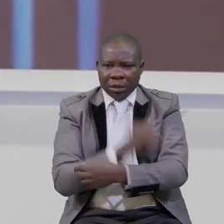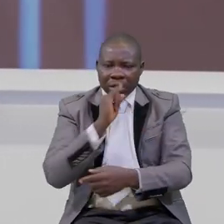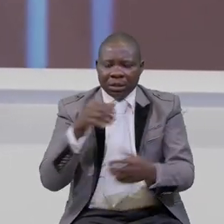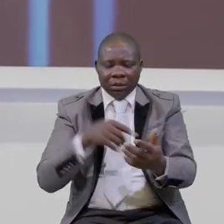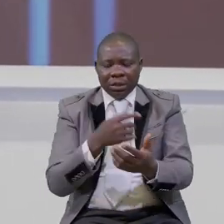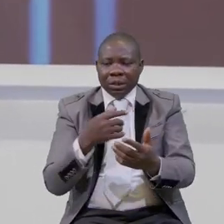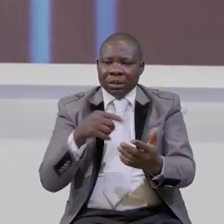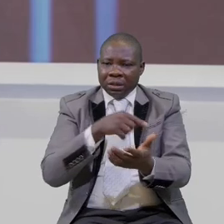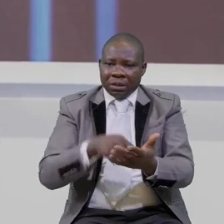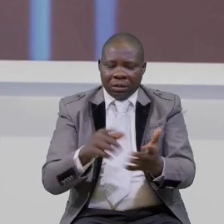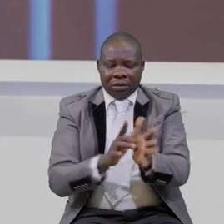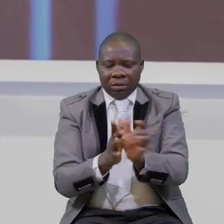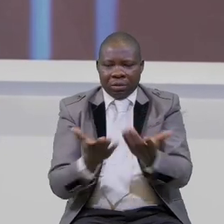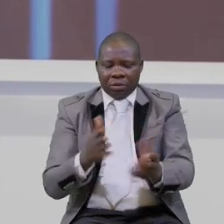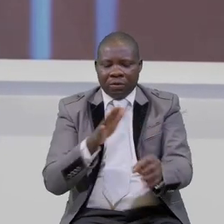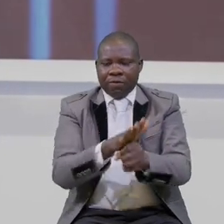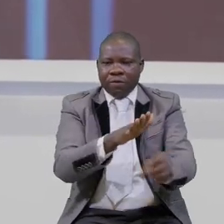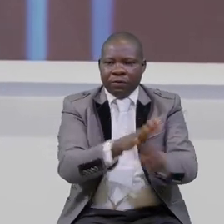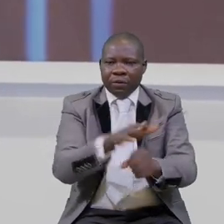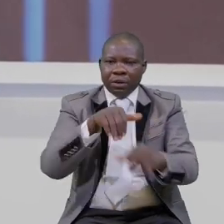cette écriture est accomplie en moi.